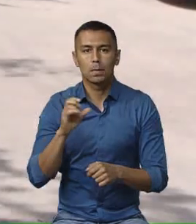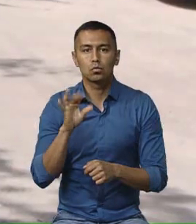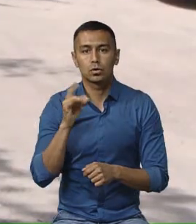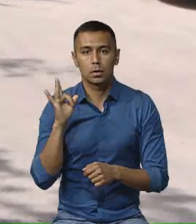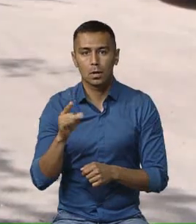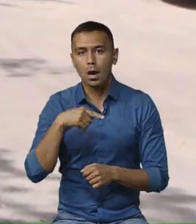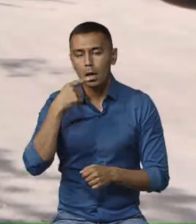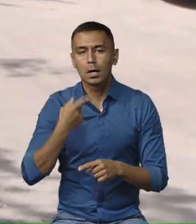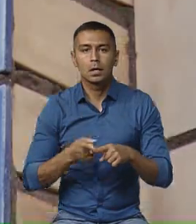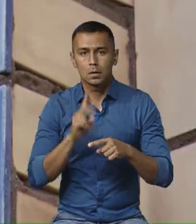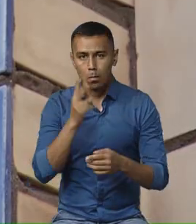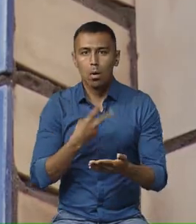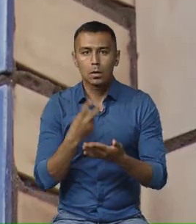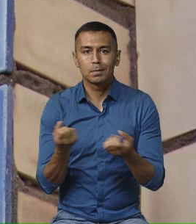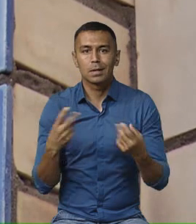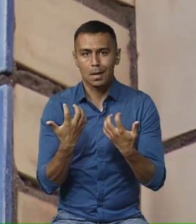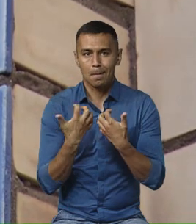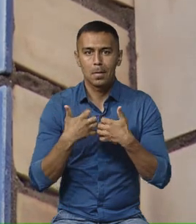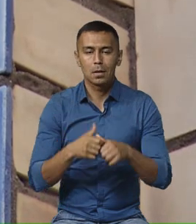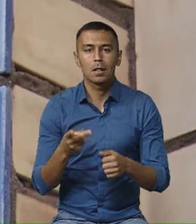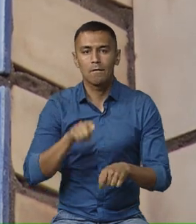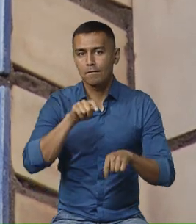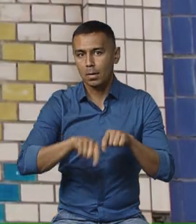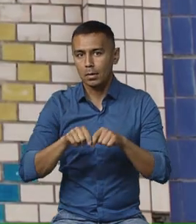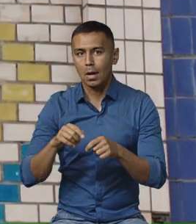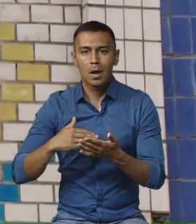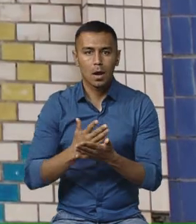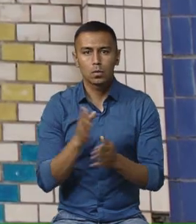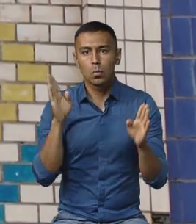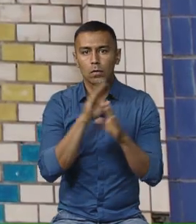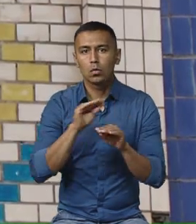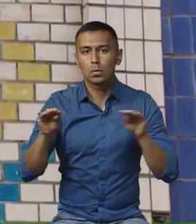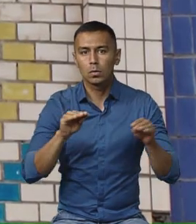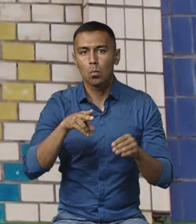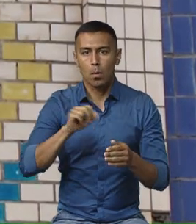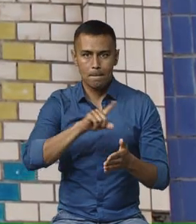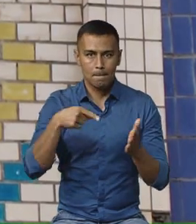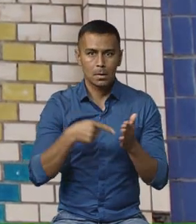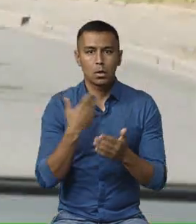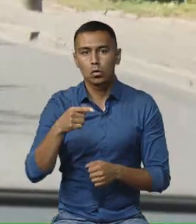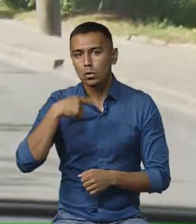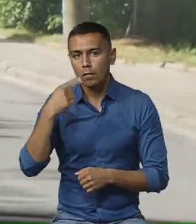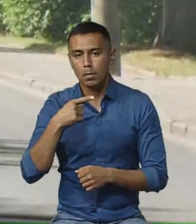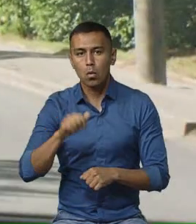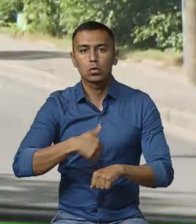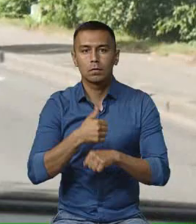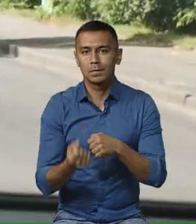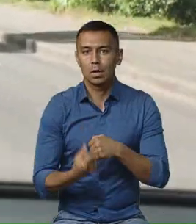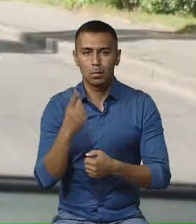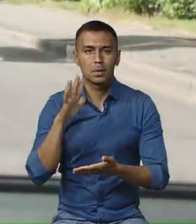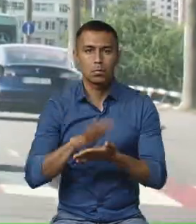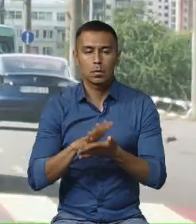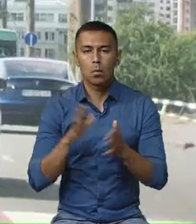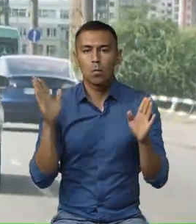Кушнір. Каже, це показують спеціальні прилади для вимірювання якості повітря, розміщені по місту. За його словами, основним джерелом